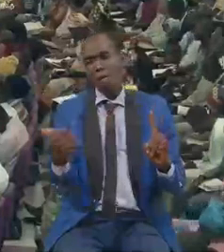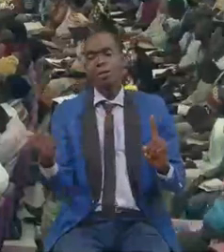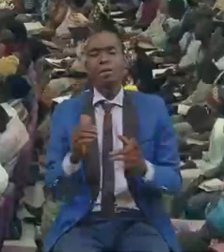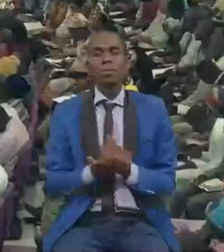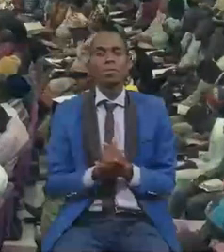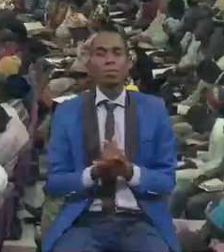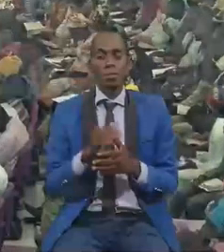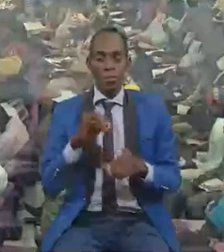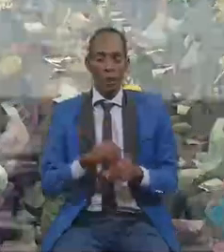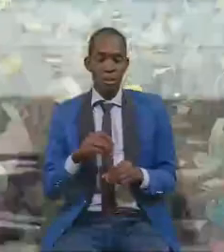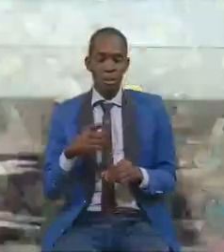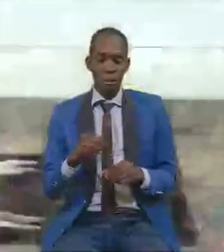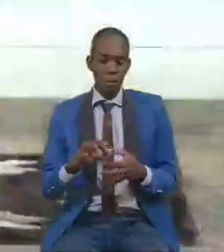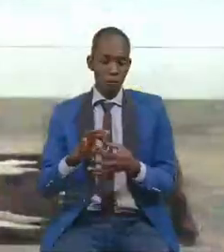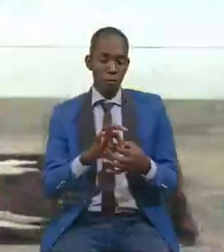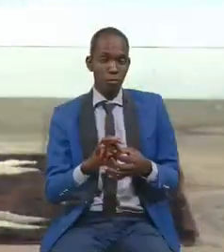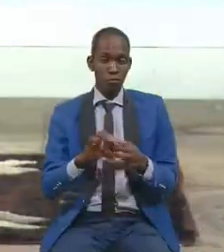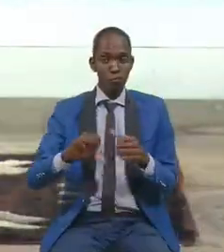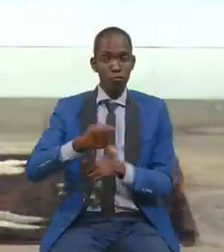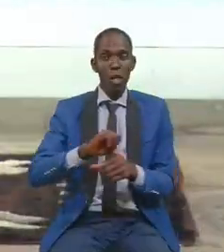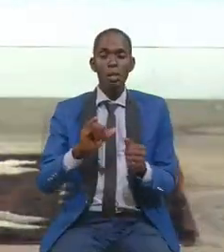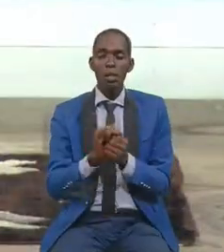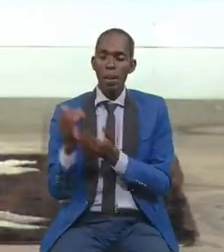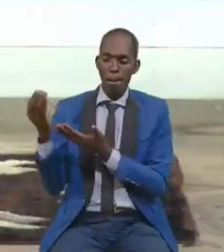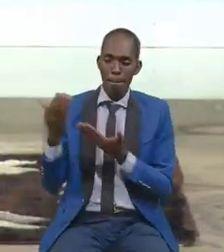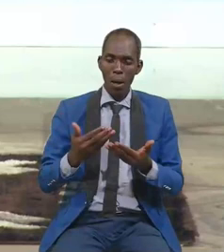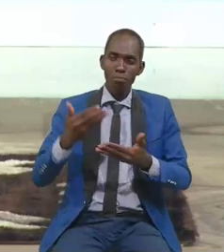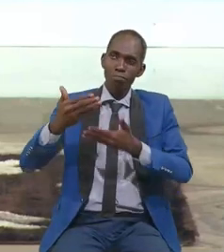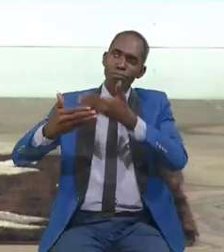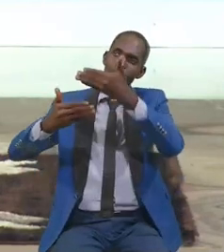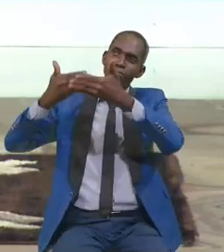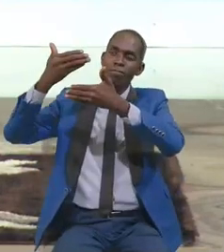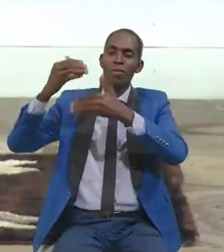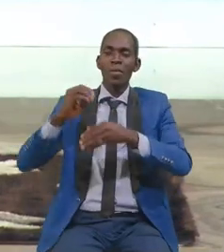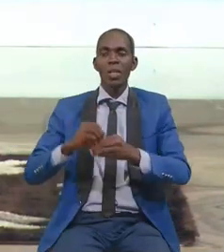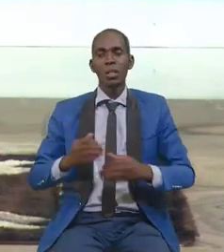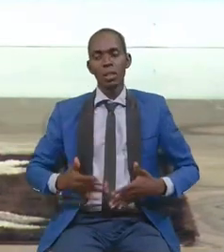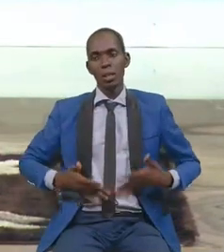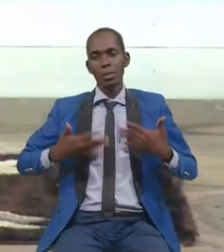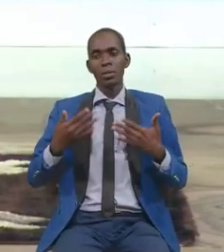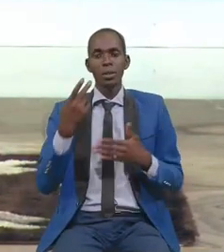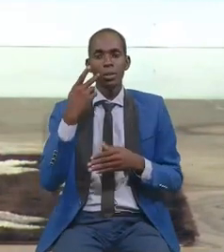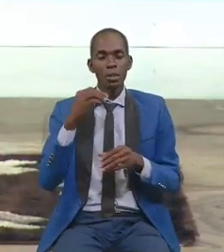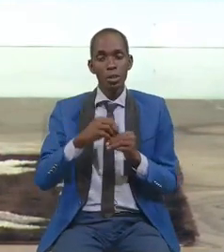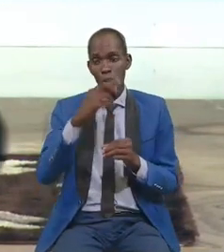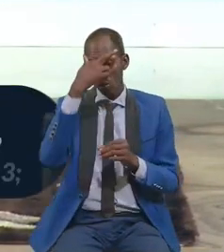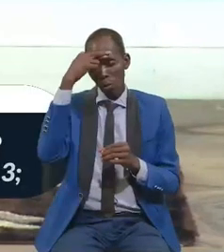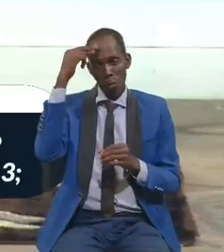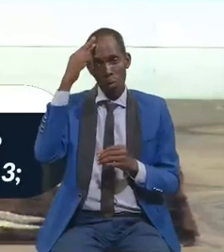C'est la communion qui apporte le progrès dans la vie. Romains chapitre 12. Romains